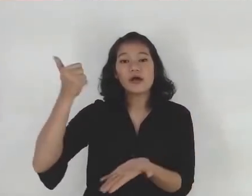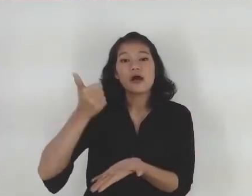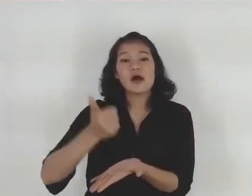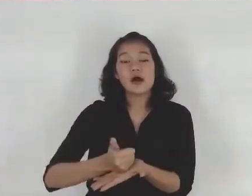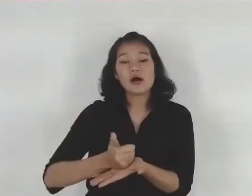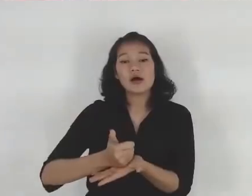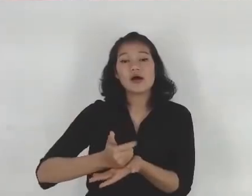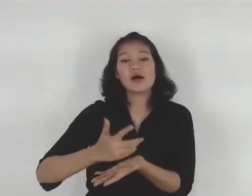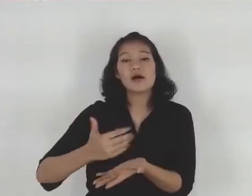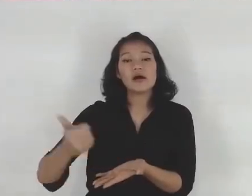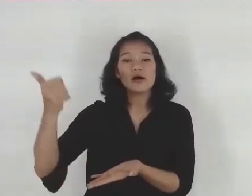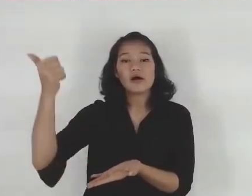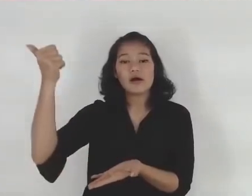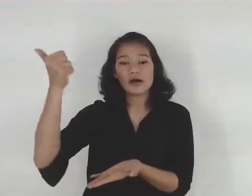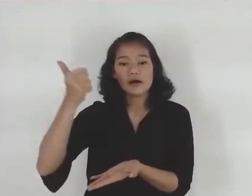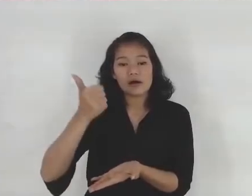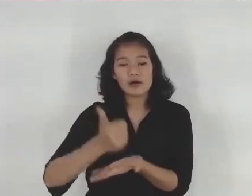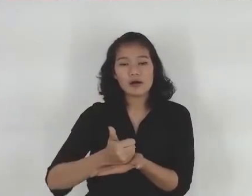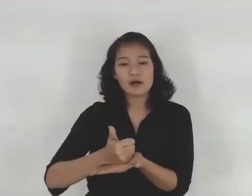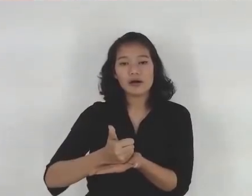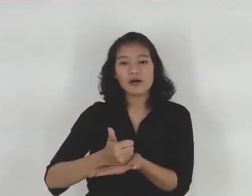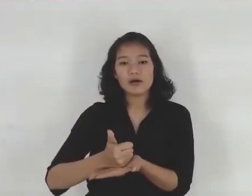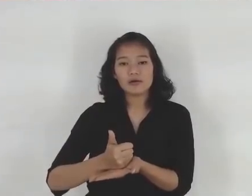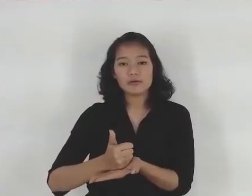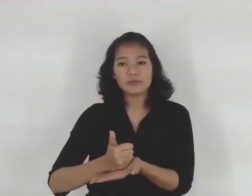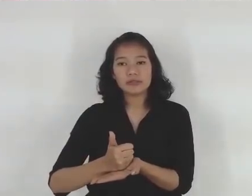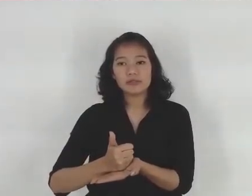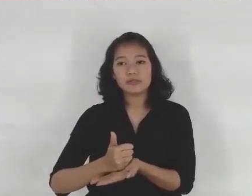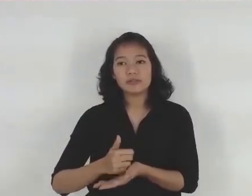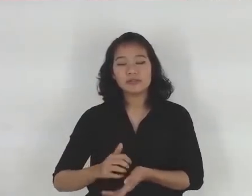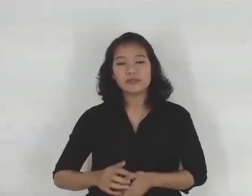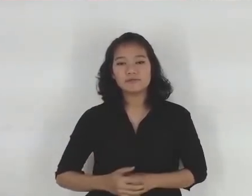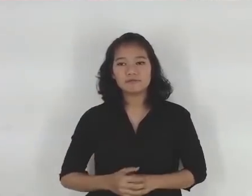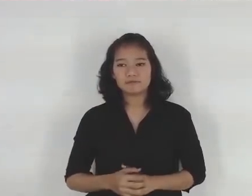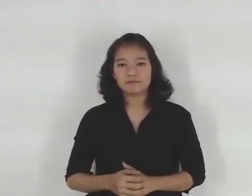hati-hati Kau ya